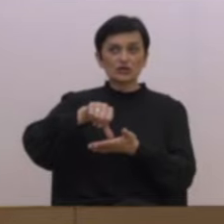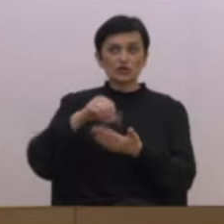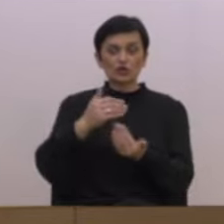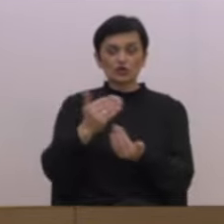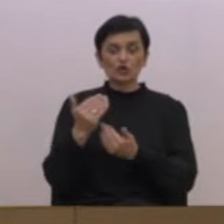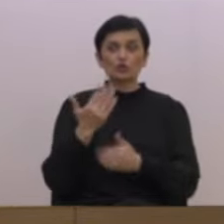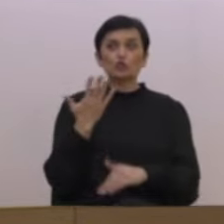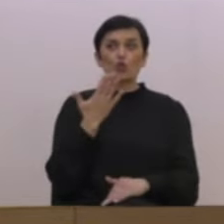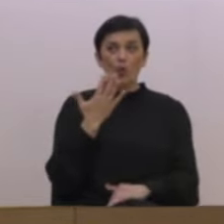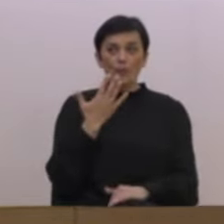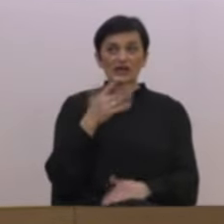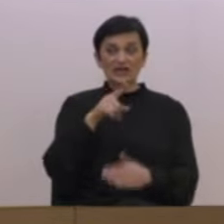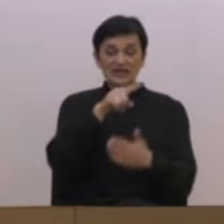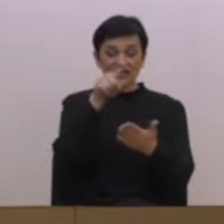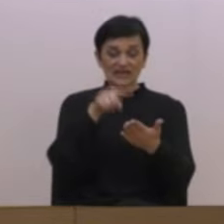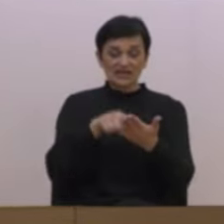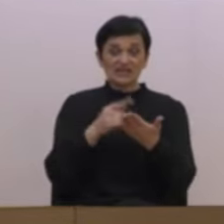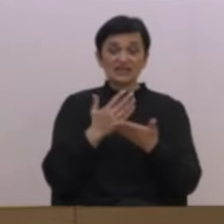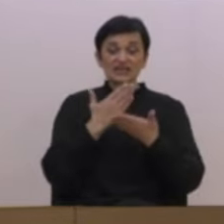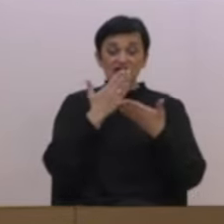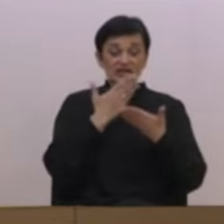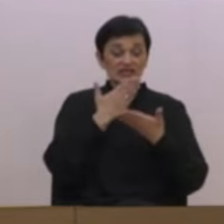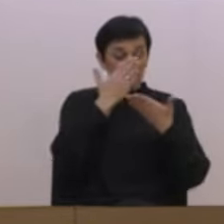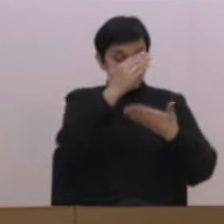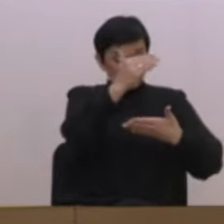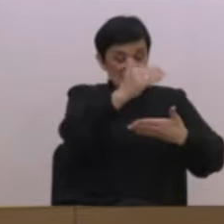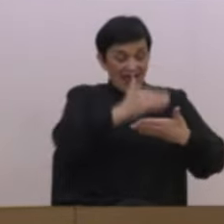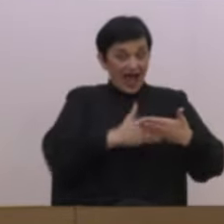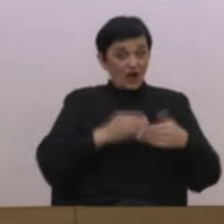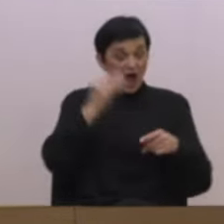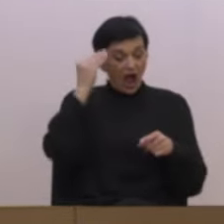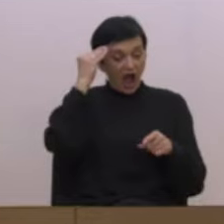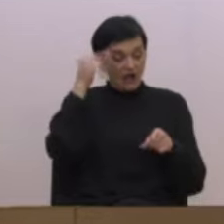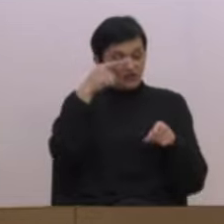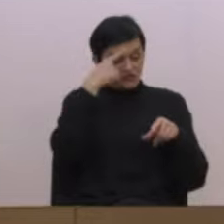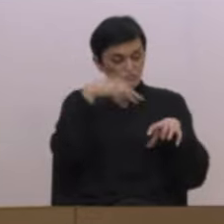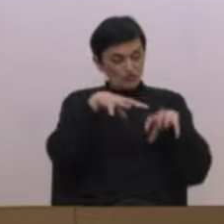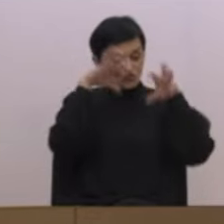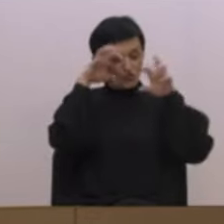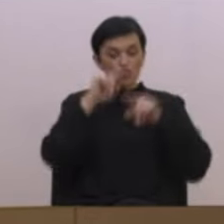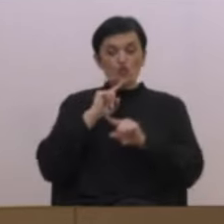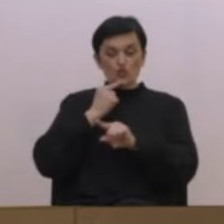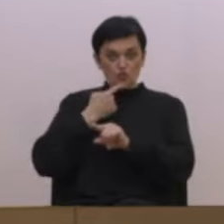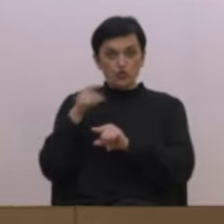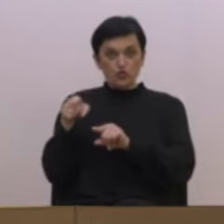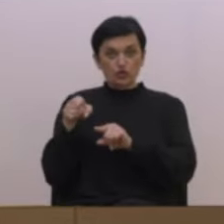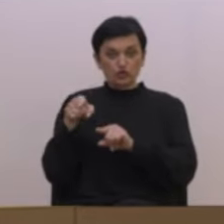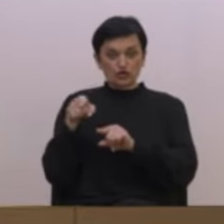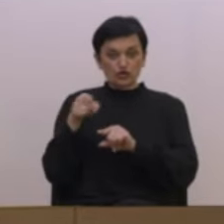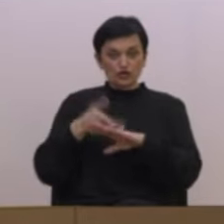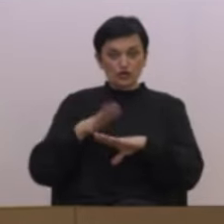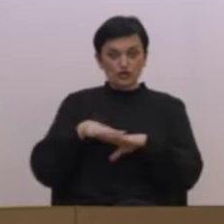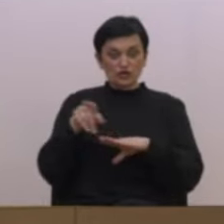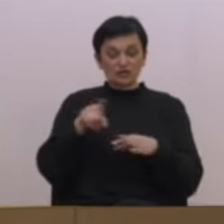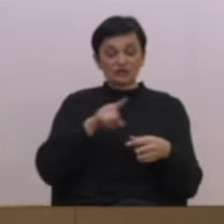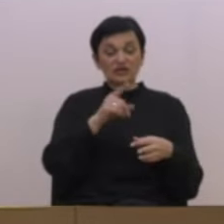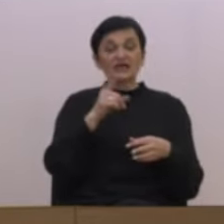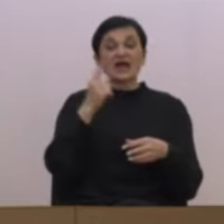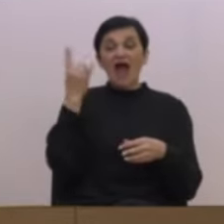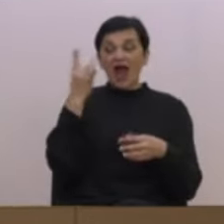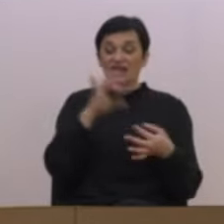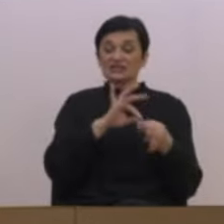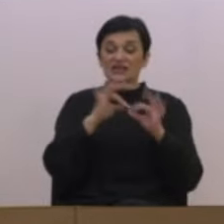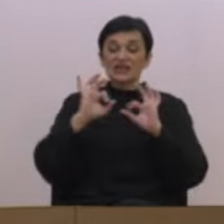წარმომადგენლებისათვის, რომლებმაც კითხვა და წაკითხულიდან აზრის გამოტანა უჭირთ, კიდევ ერთხელ განმარტოთ, უშლის ხომ თუ